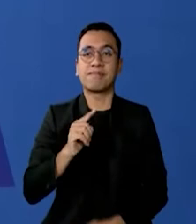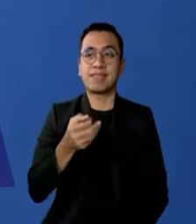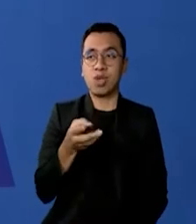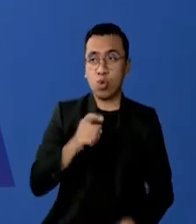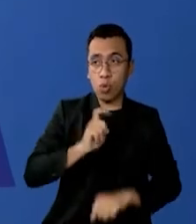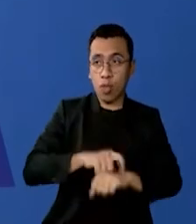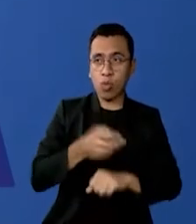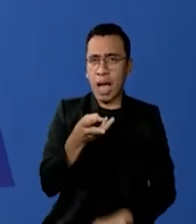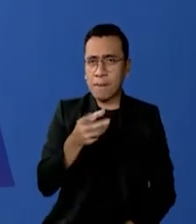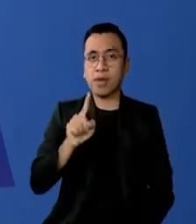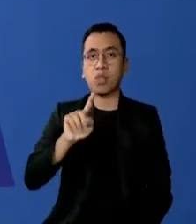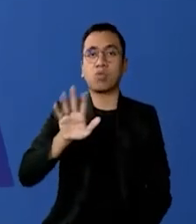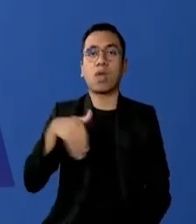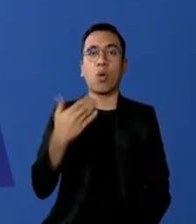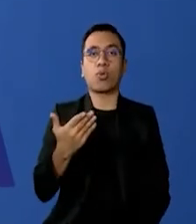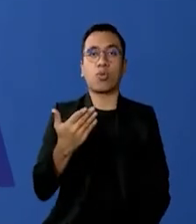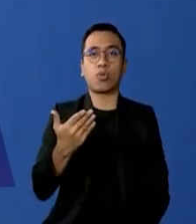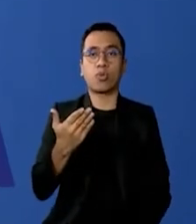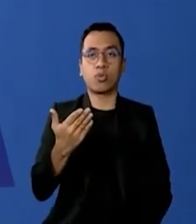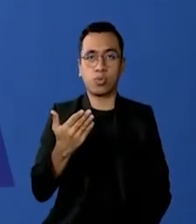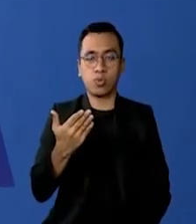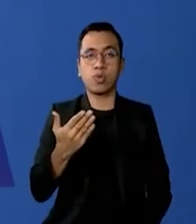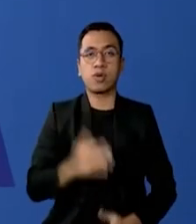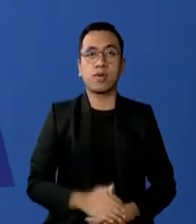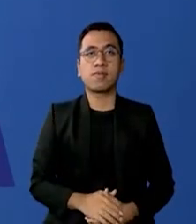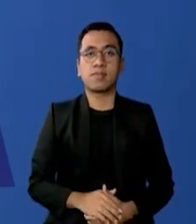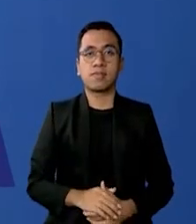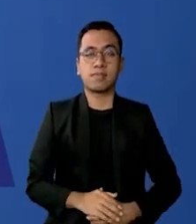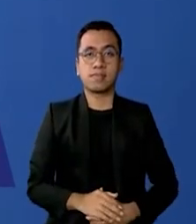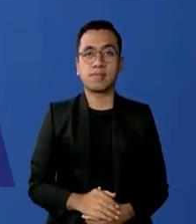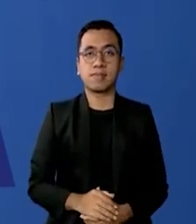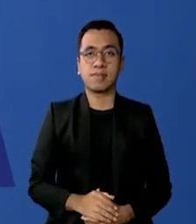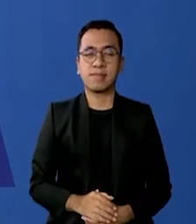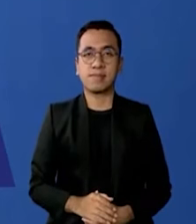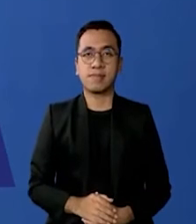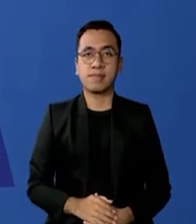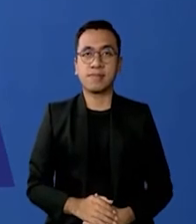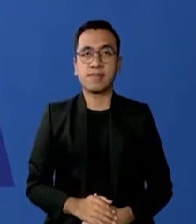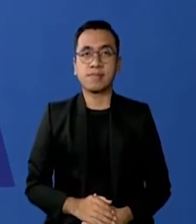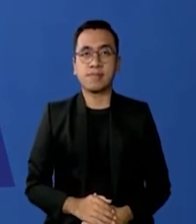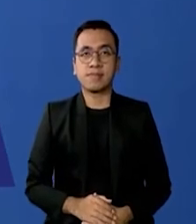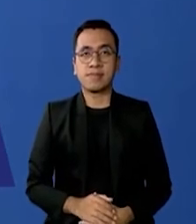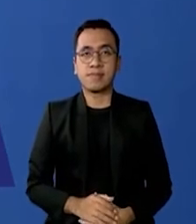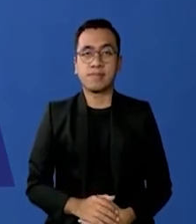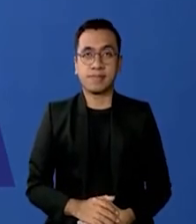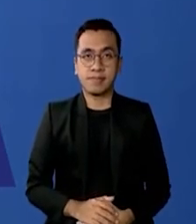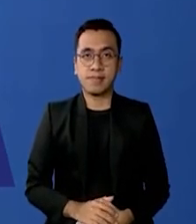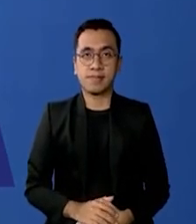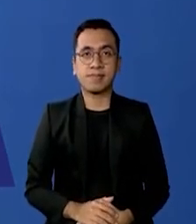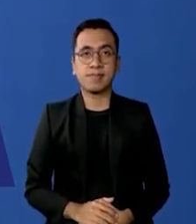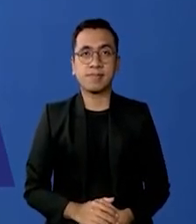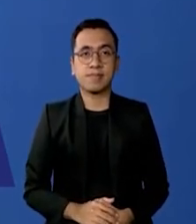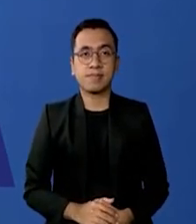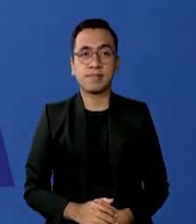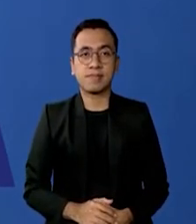teknik metode puasa dan ada beberapa indikasi bahwa secara mengalami